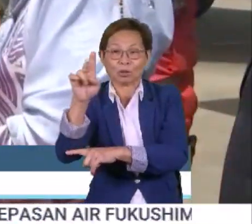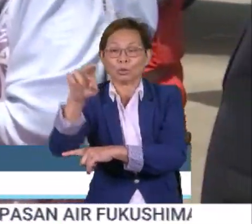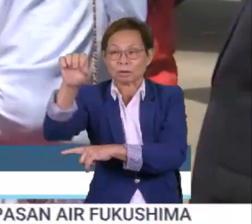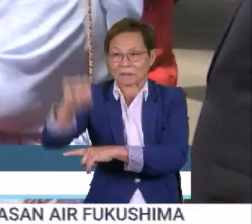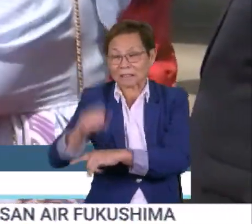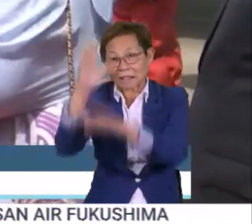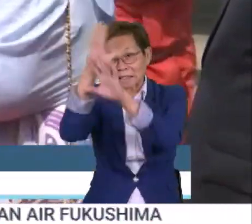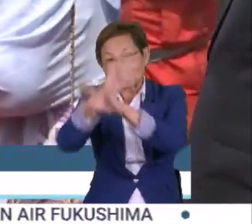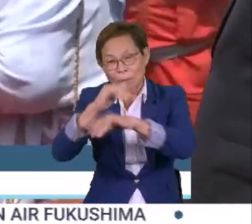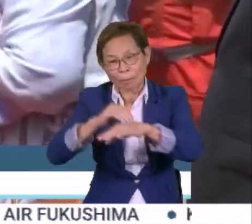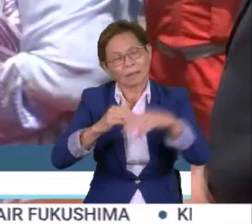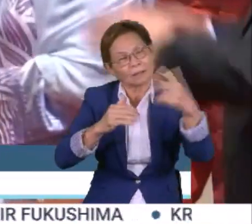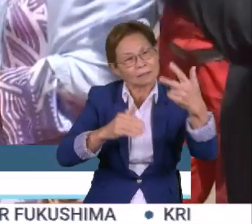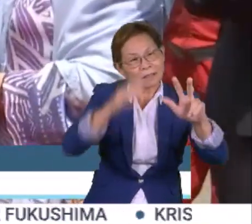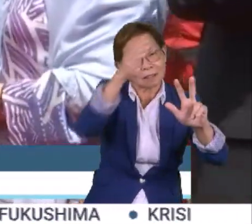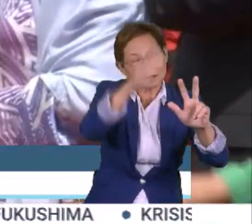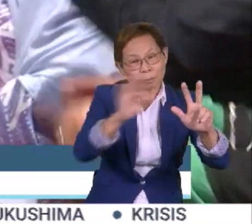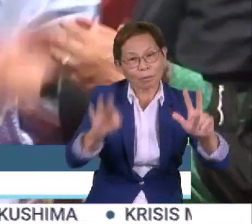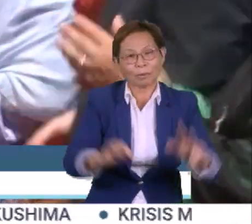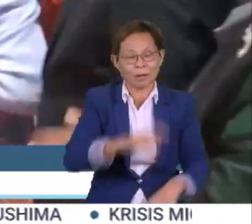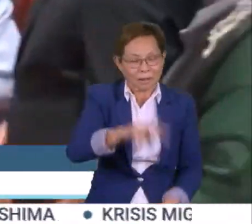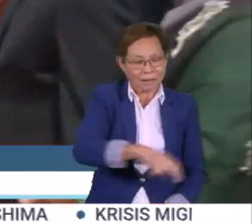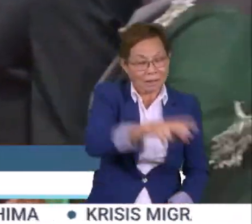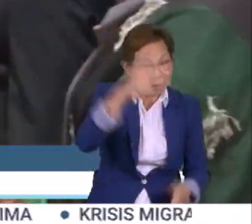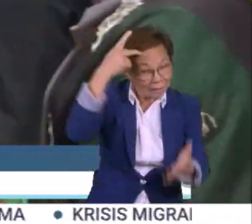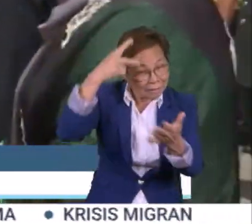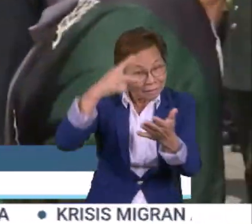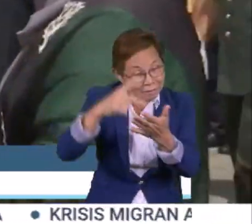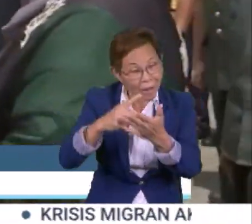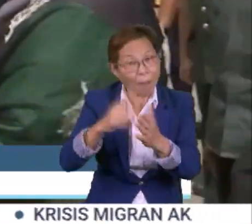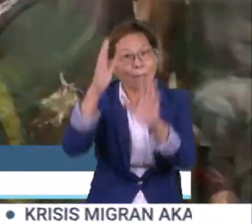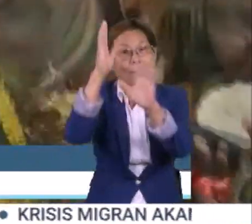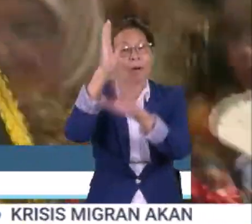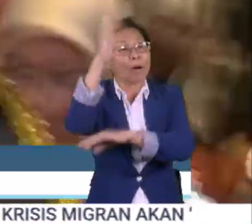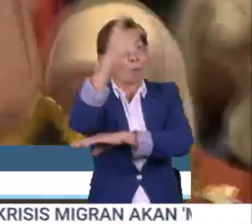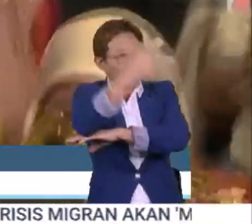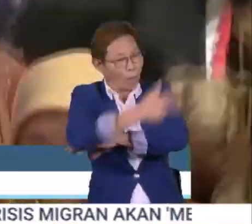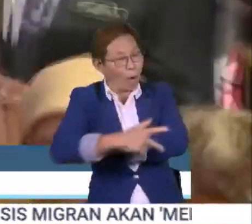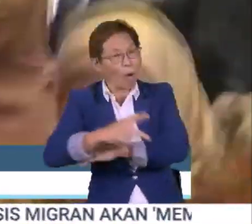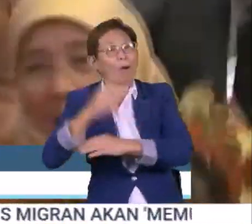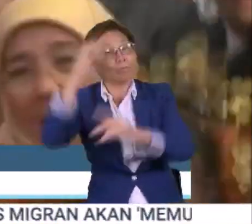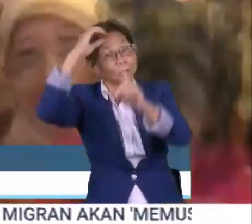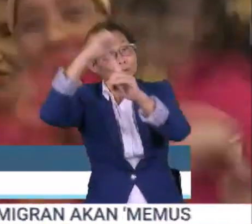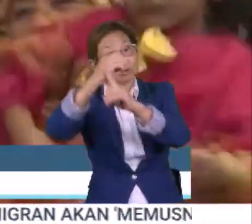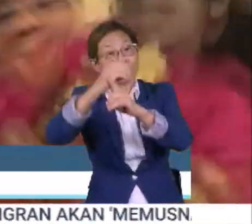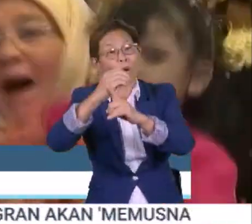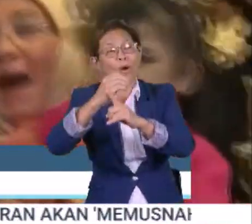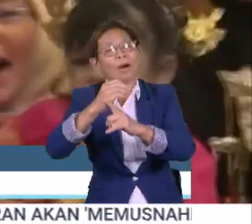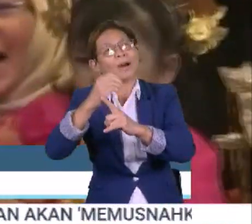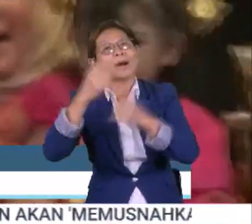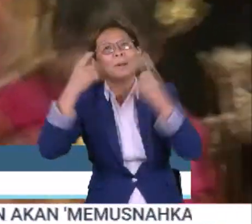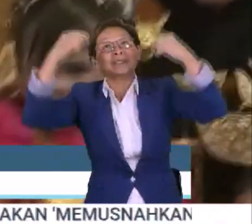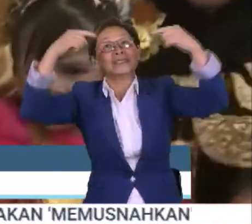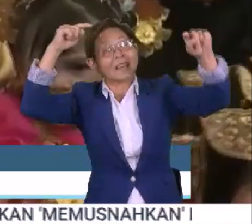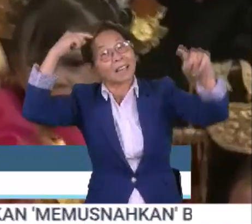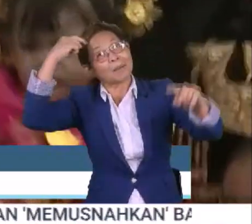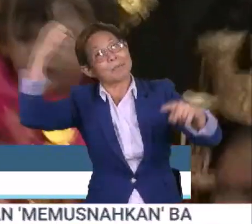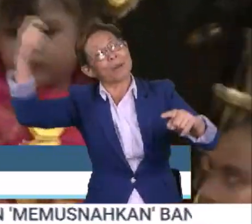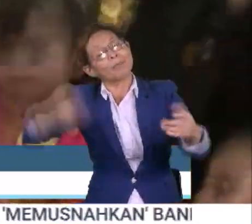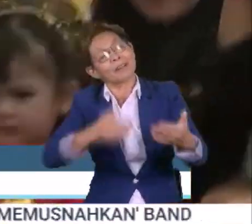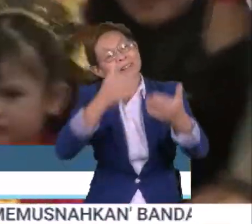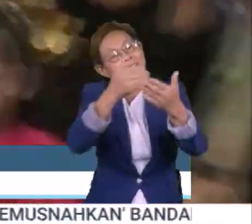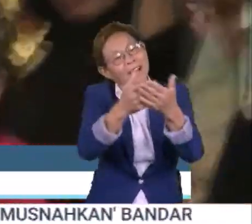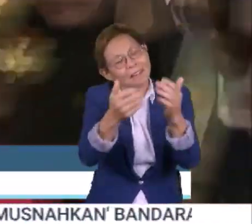pada 13 September Kembara kenali Borneo yang bertujuan merealisasikan impian al-sultan Abdullah dan tunku Azizah